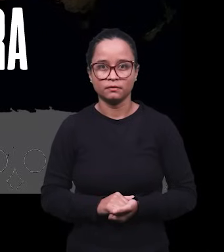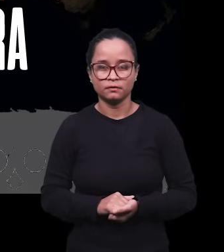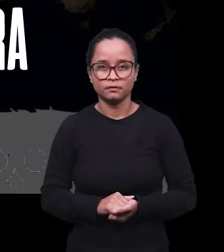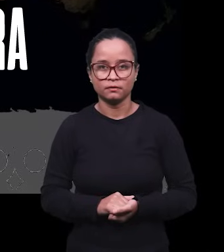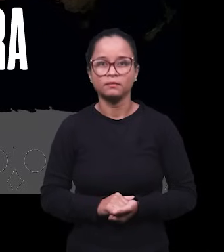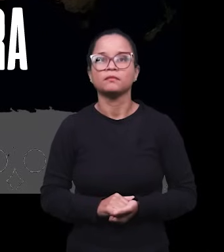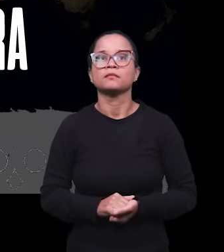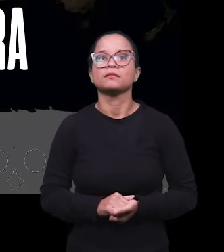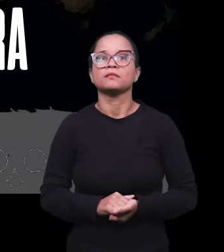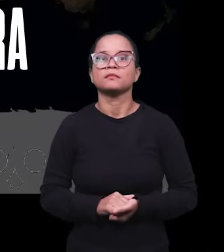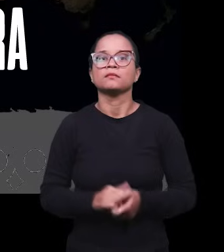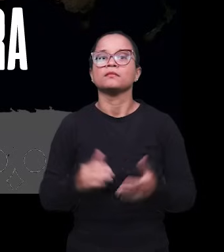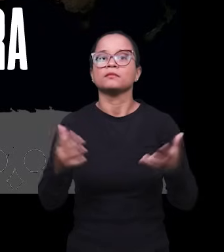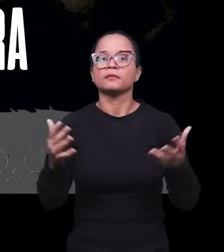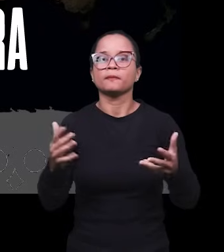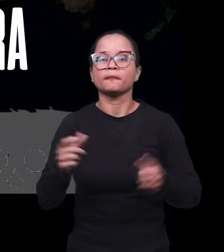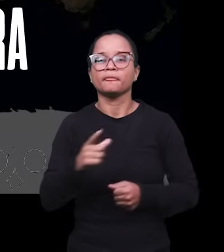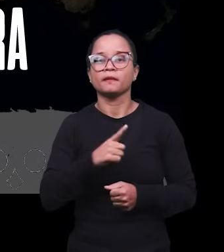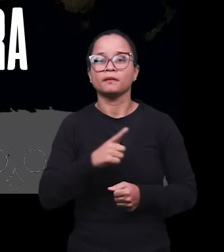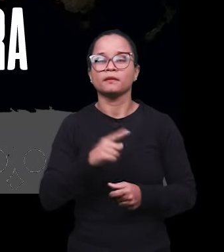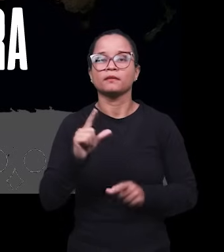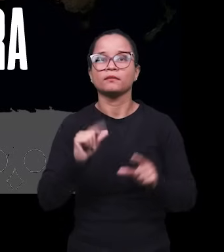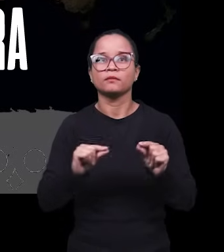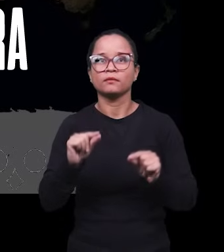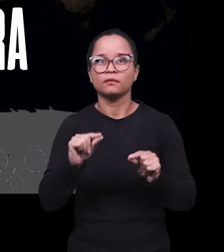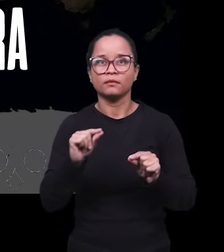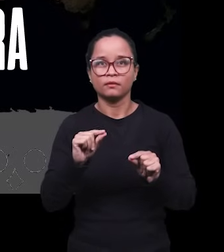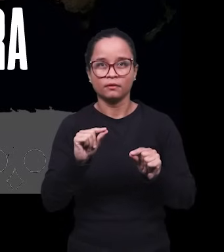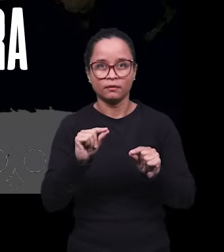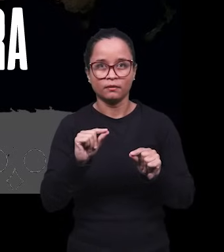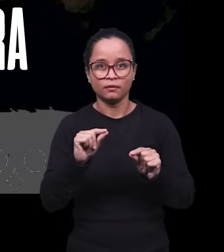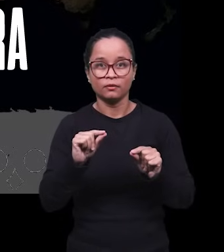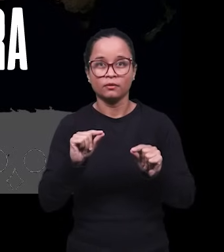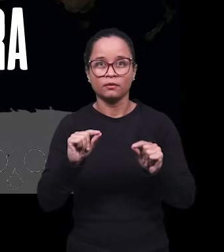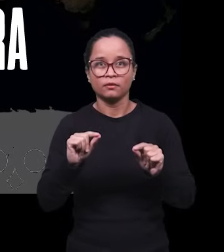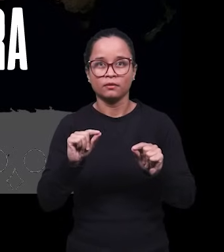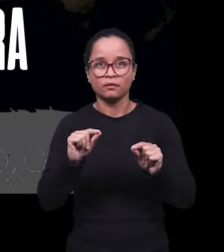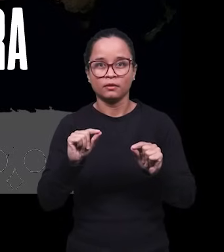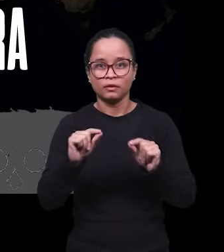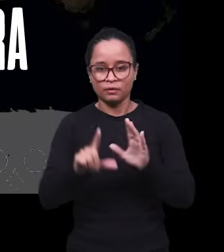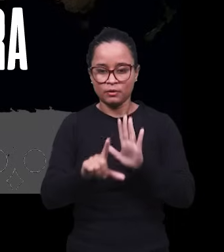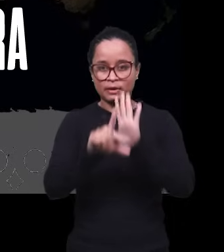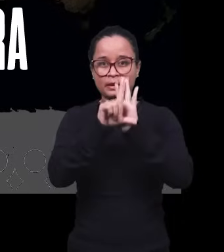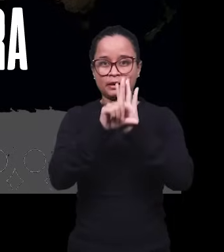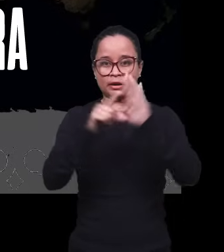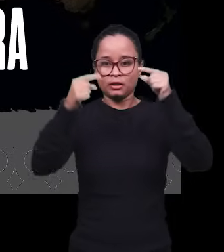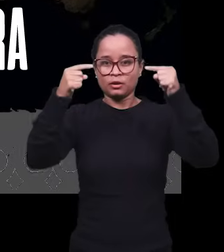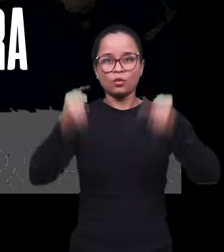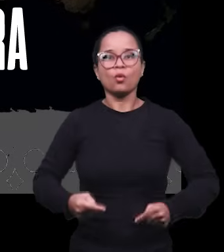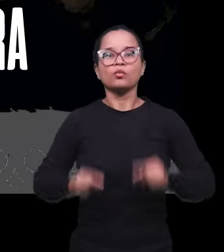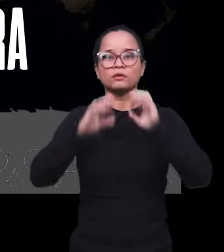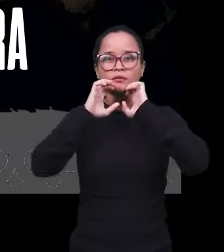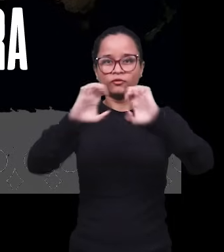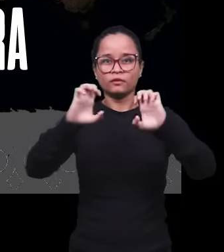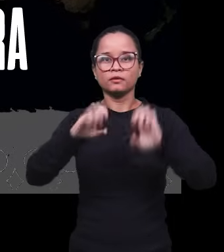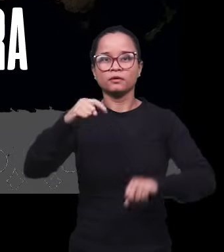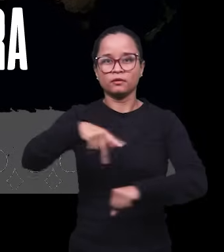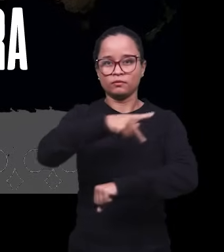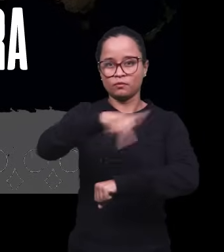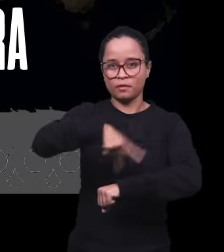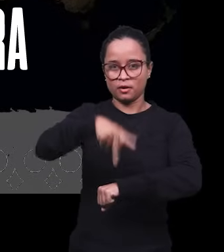Temos uma lei muito contra a evangelização em nosso